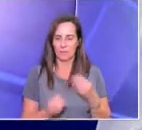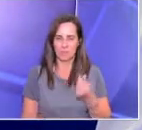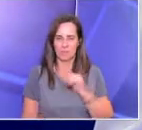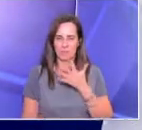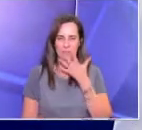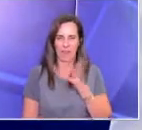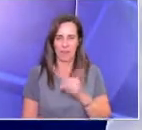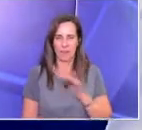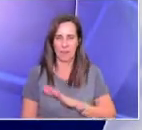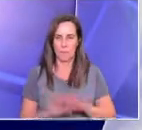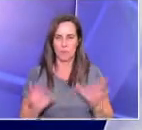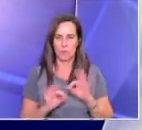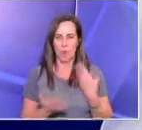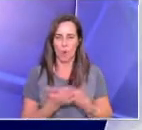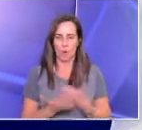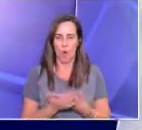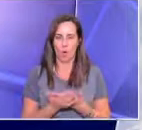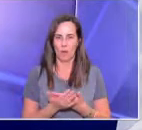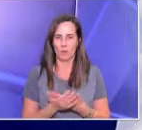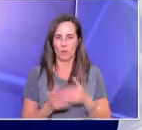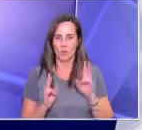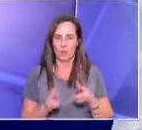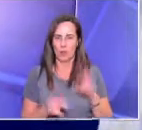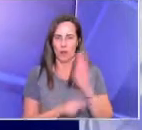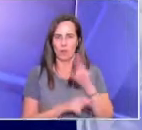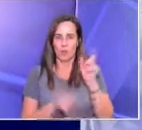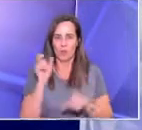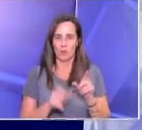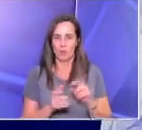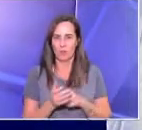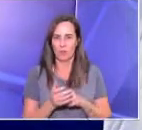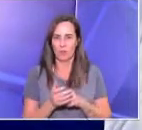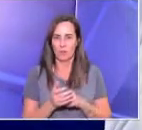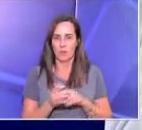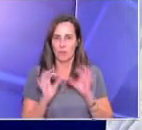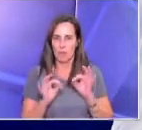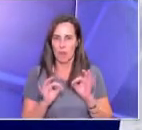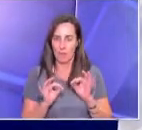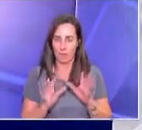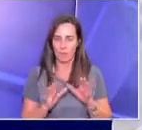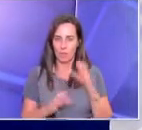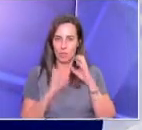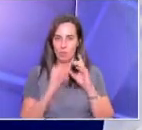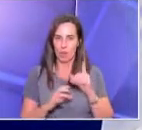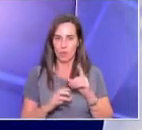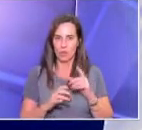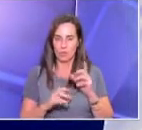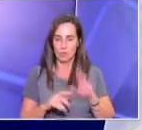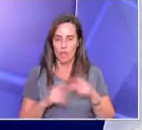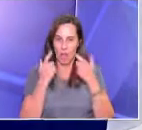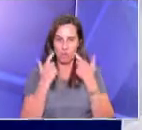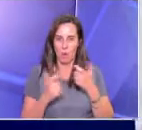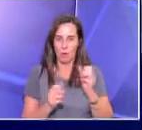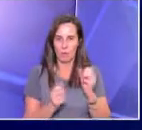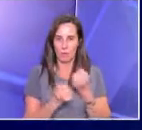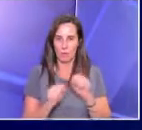שיכולה להיות, ללא שום ביסוס עובדתי, יכולים לעבוד על הציבור, ועוברים מעל, מתחת לרדאר של התקשורת. תקשורת שהיא כלב השמירה של הדמוקרטיה.